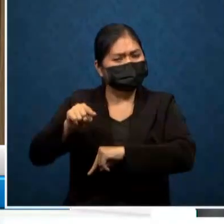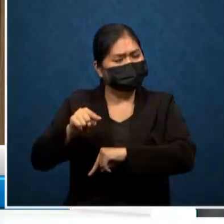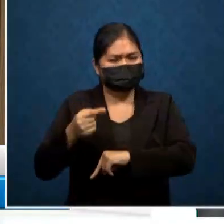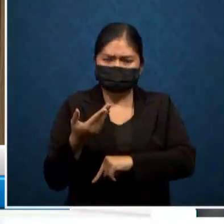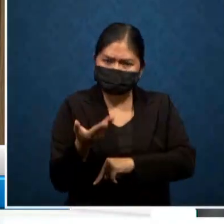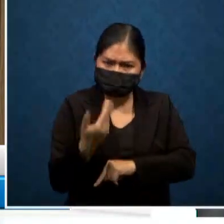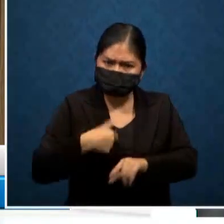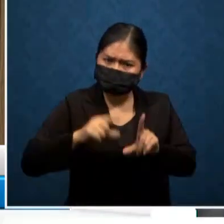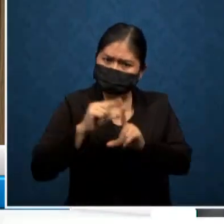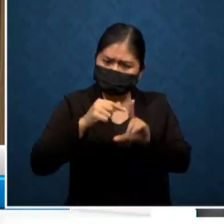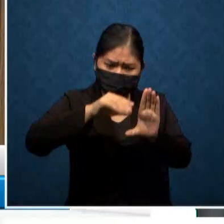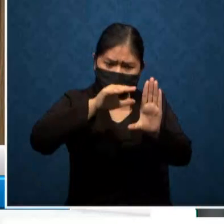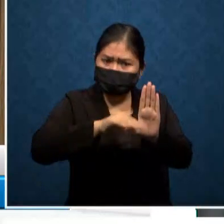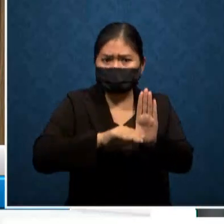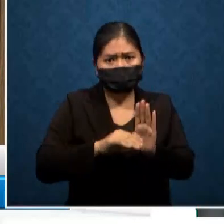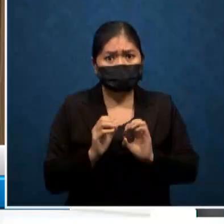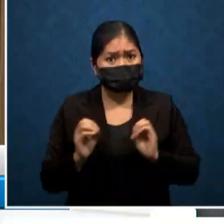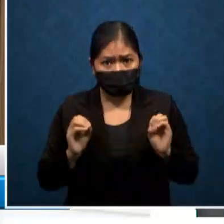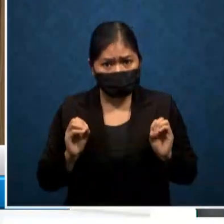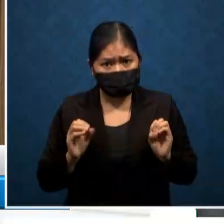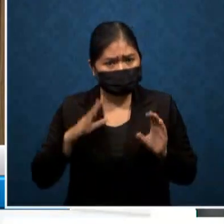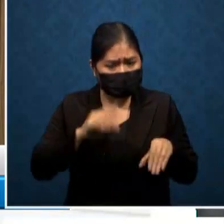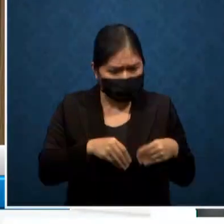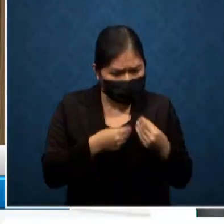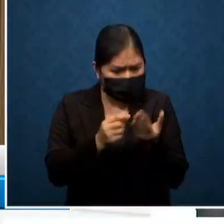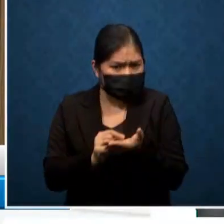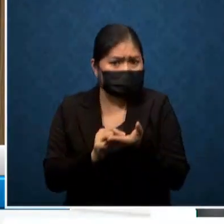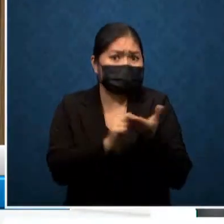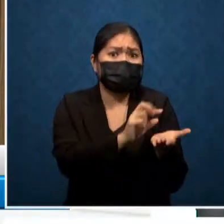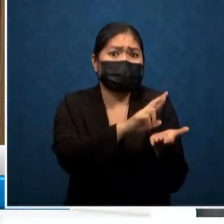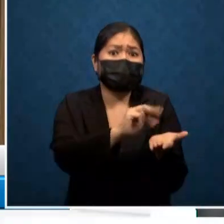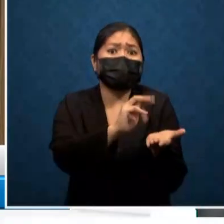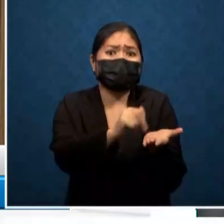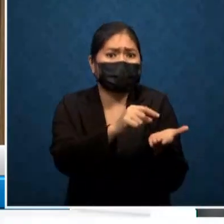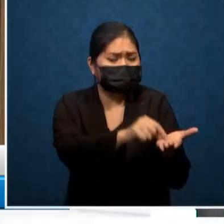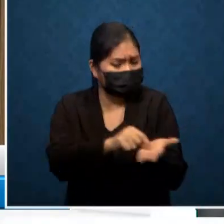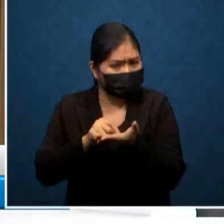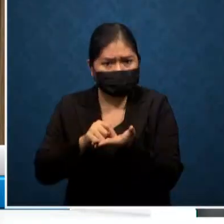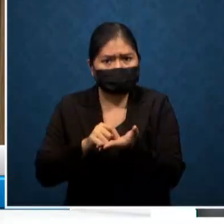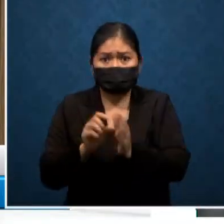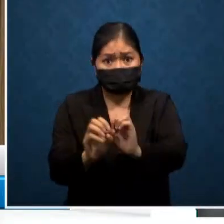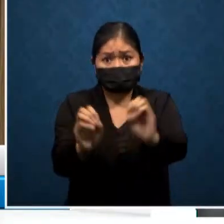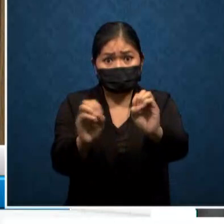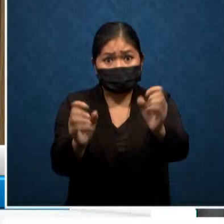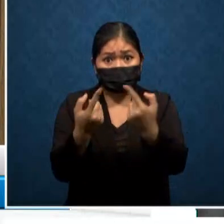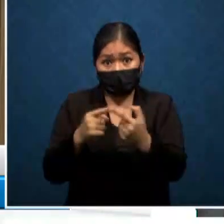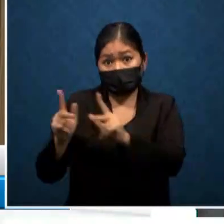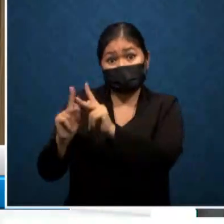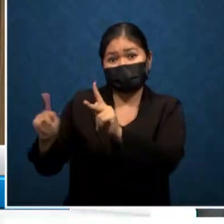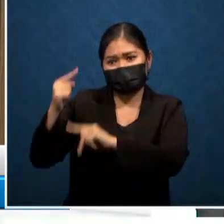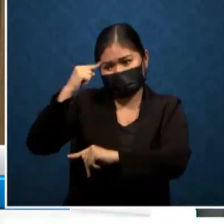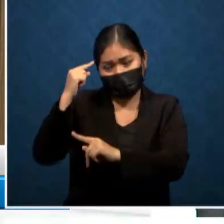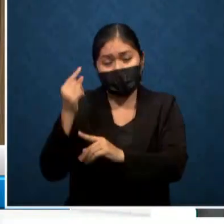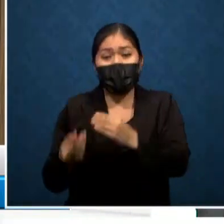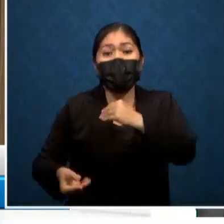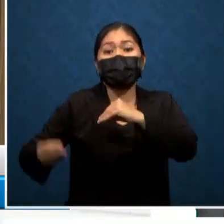ของที่เสนอผ่านคณะรัฐมนตรีเข้ามาที่สภาครับแต่ทางกรรมาธิการของสภาผู้แทนราษฎรเนี่ยได้เพิ่มค